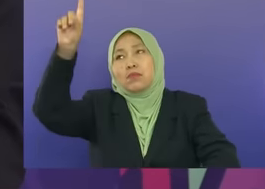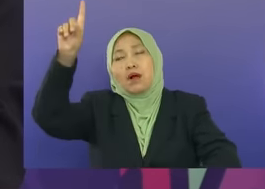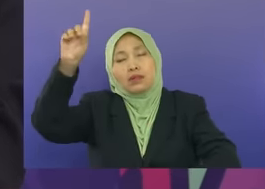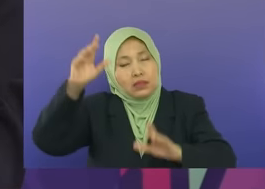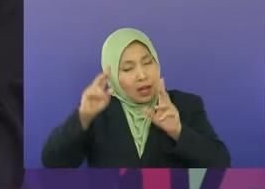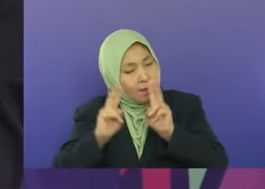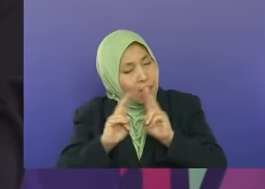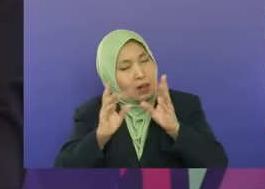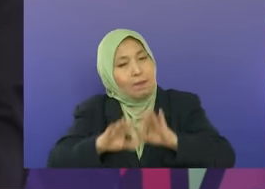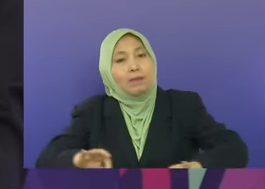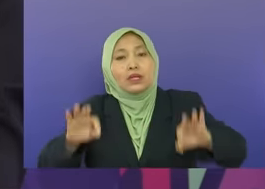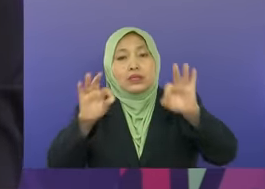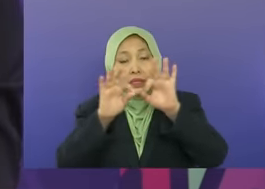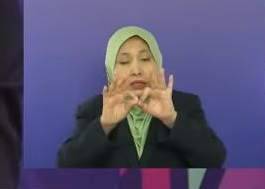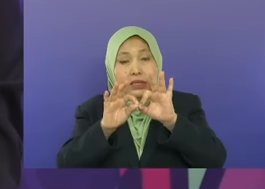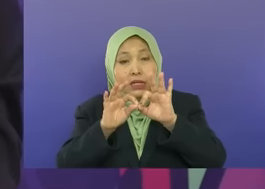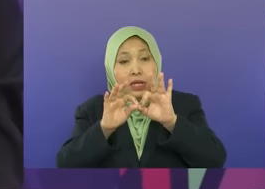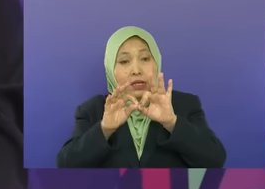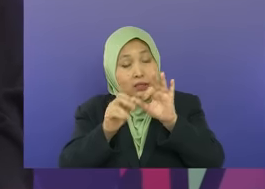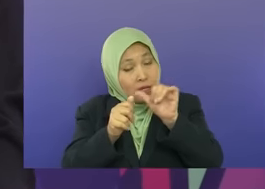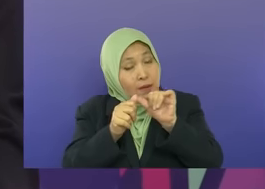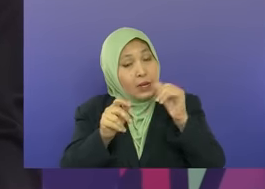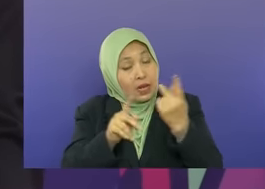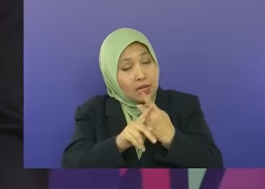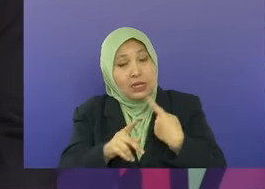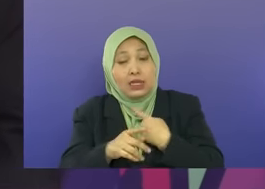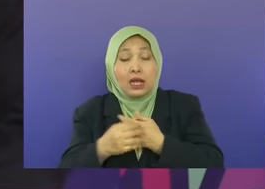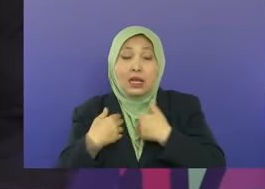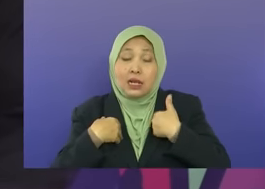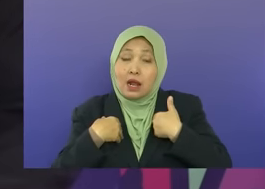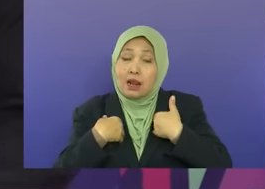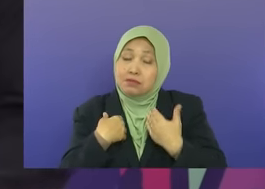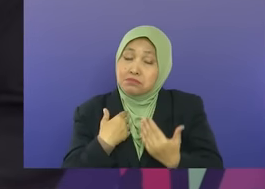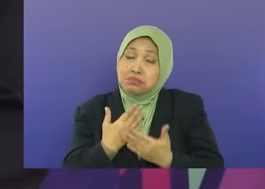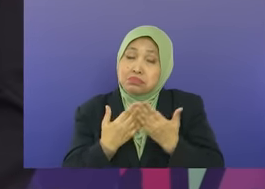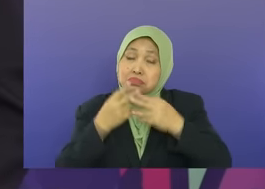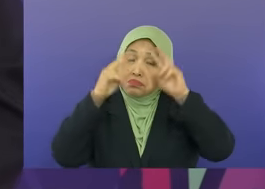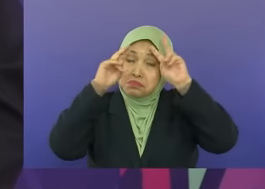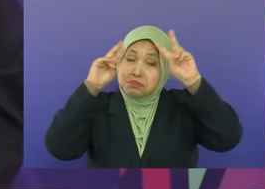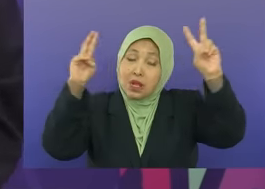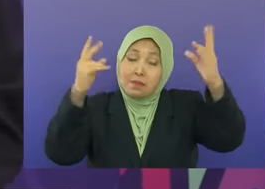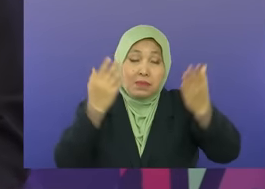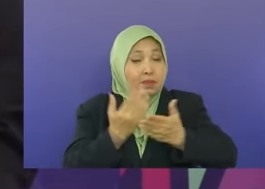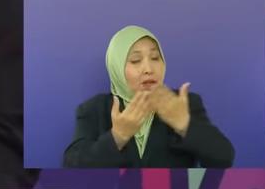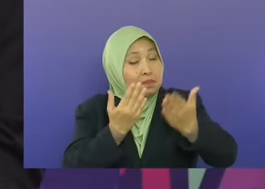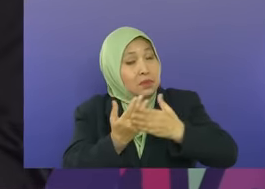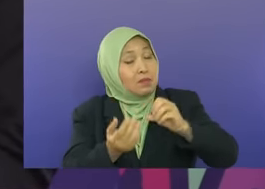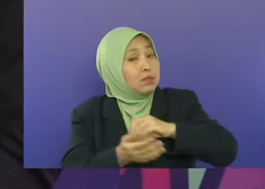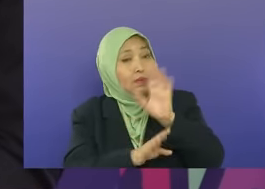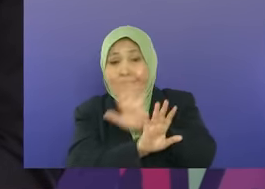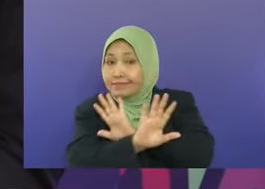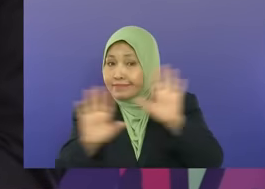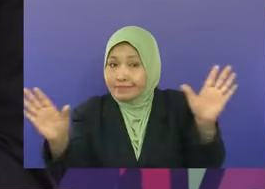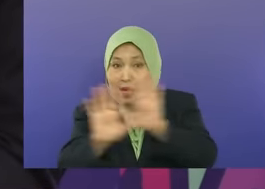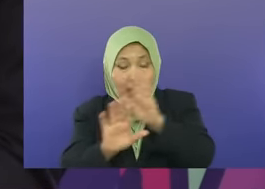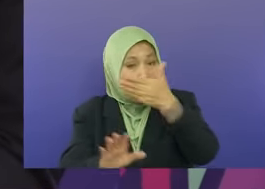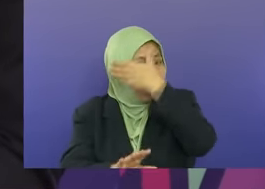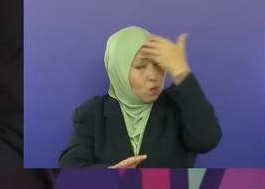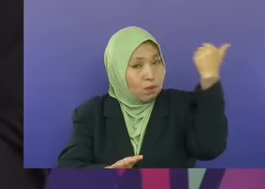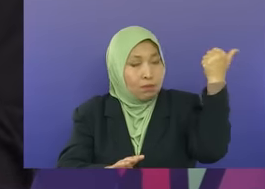paling mustahad juga saya di mana kita berada di dalam kesenangan dibuat kesenangan jangan sekali kita lupa